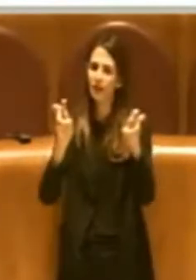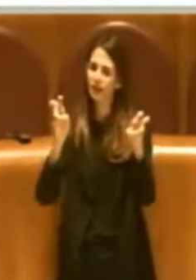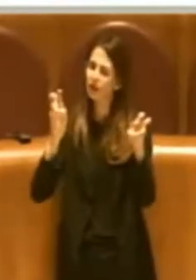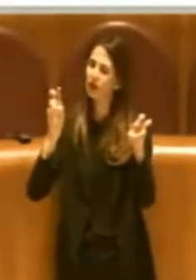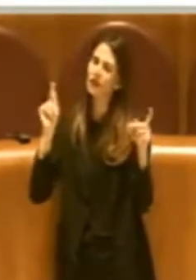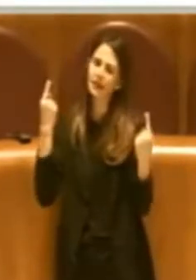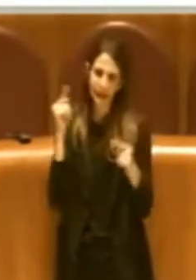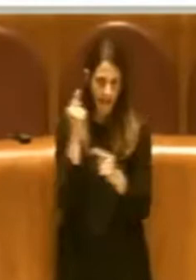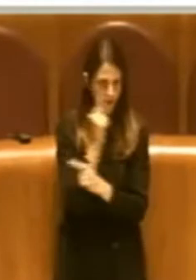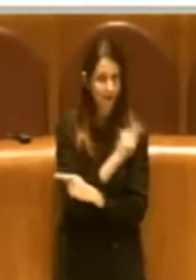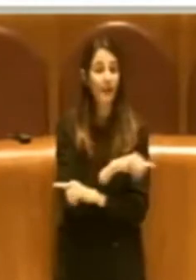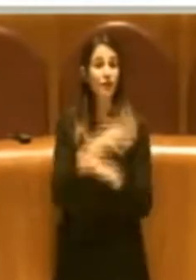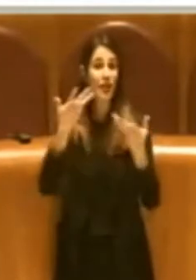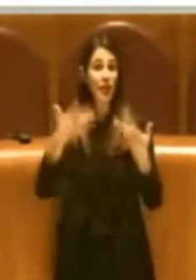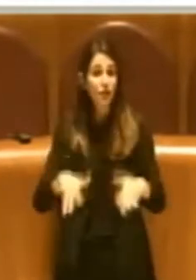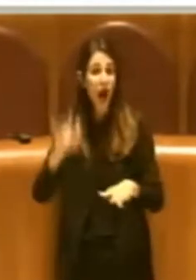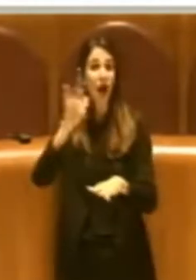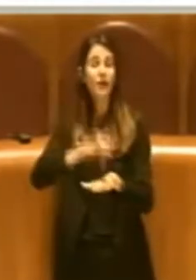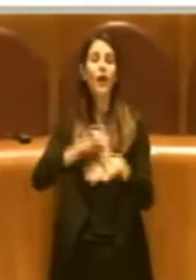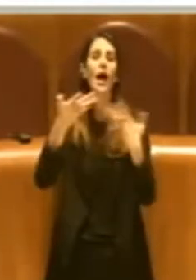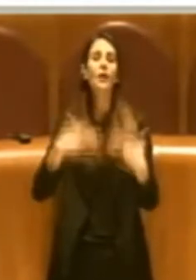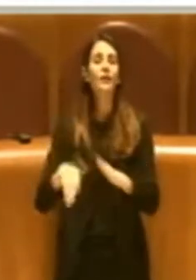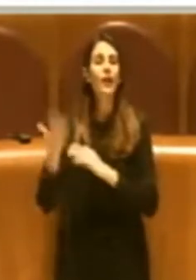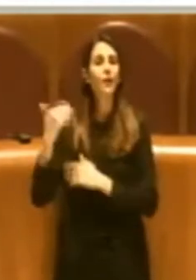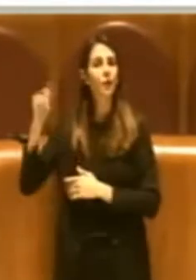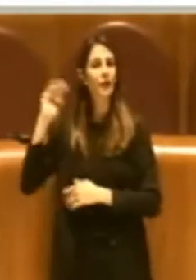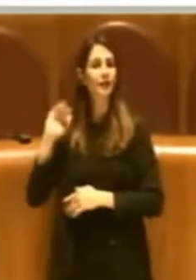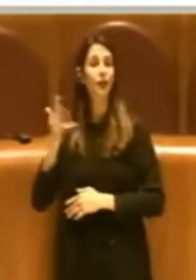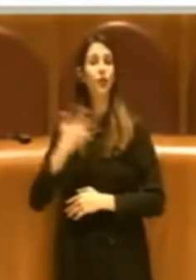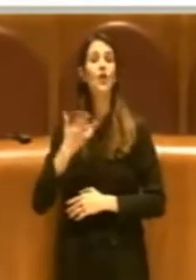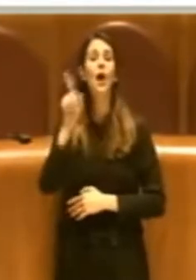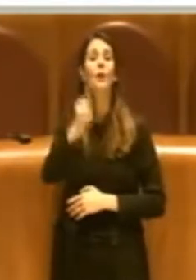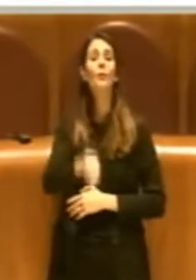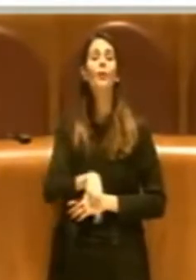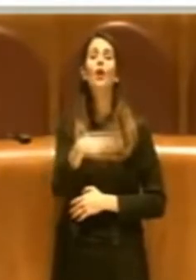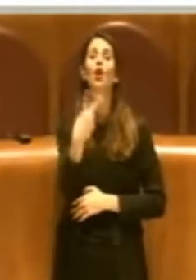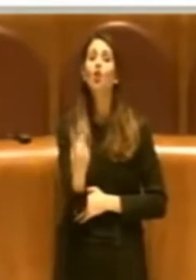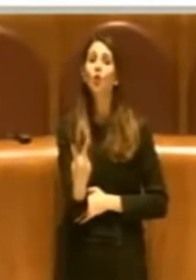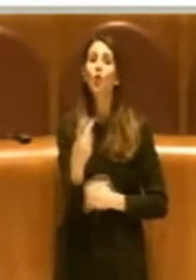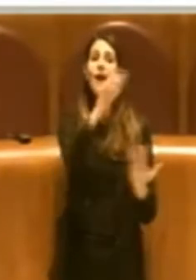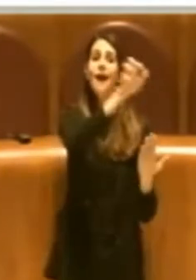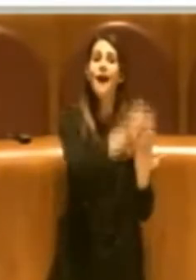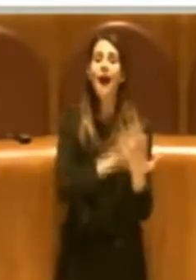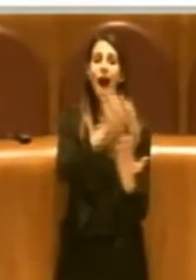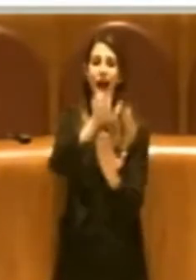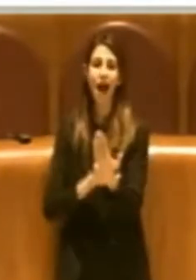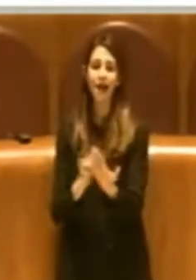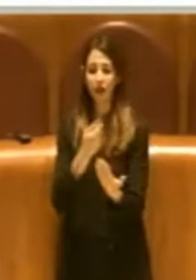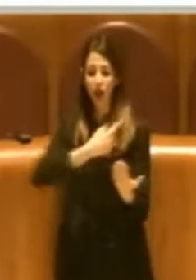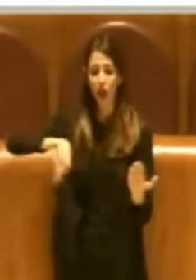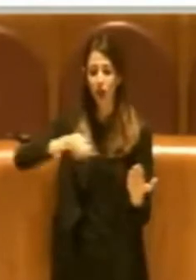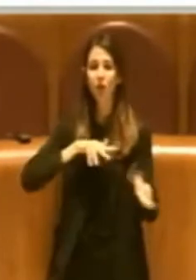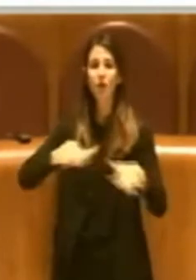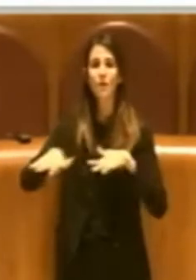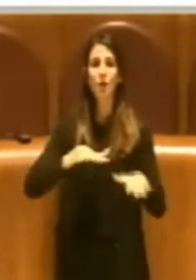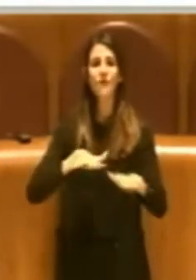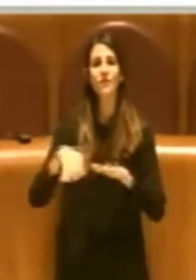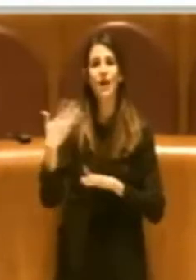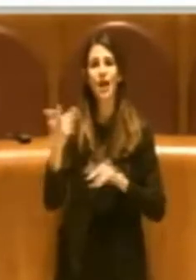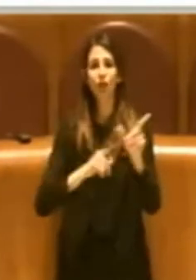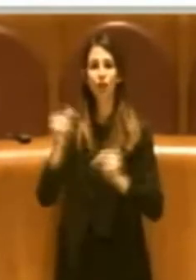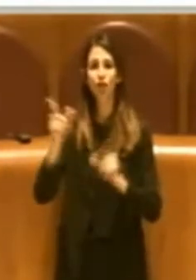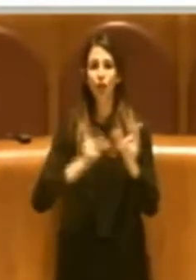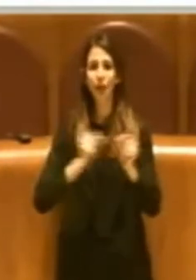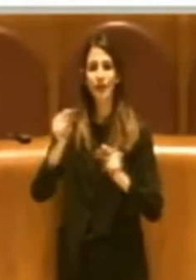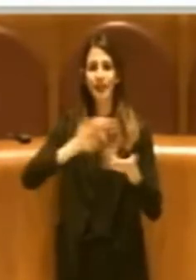commissioni e ci sono anche due atti ad oggi che come Movimento 5 Stelle abbiamo protocollato. La prima è dei